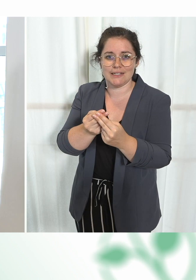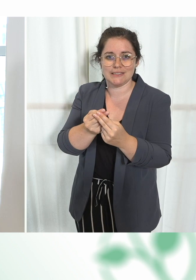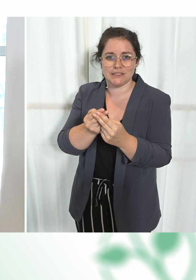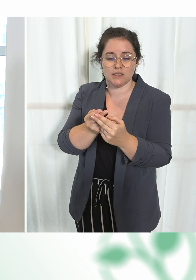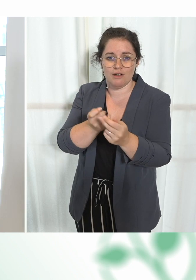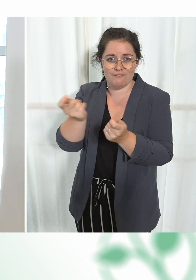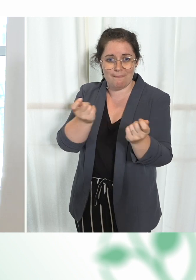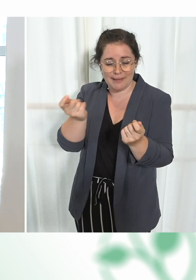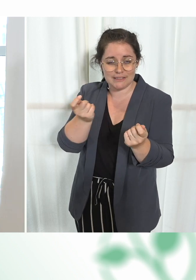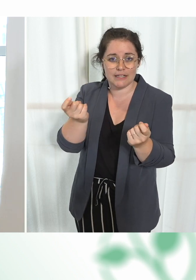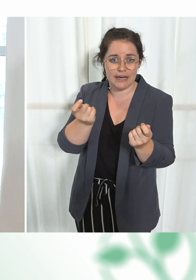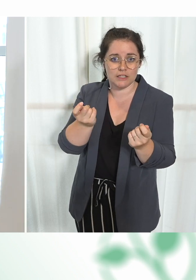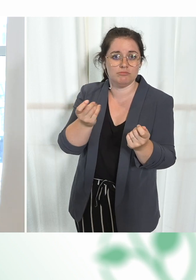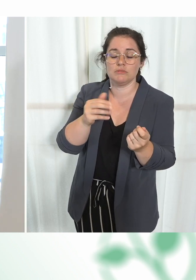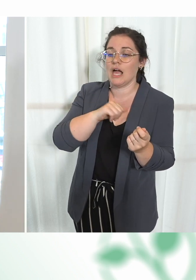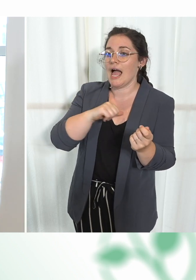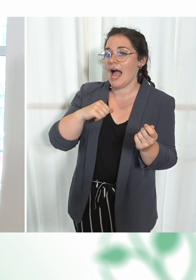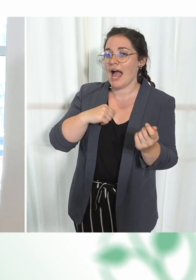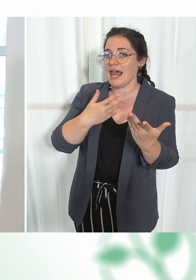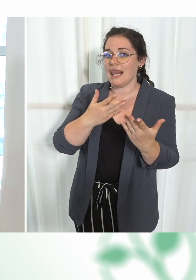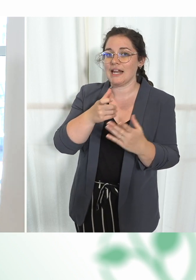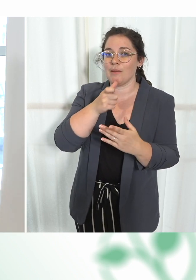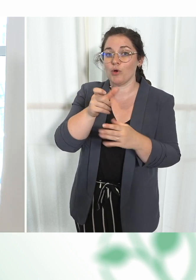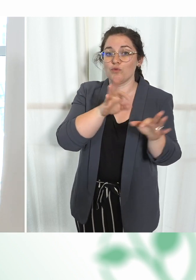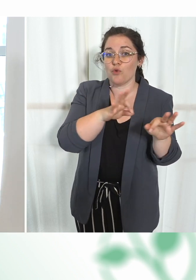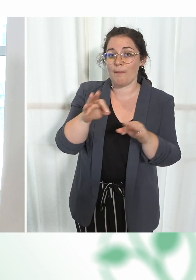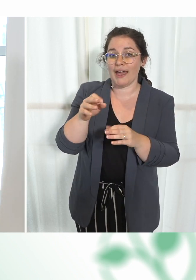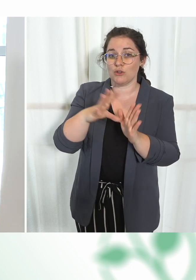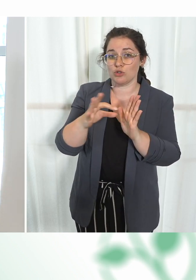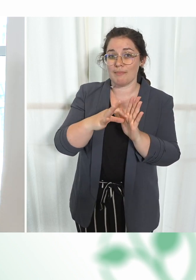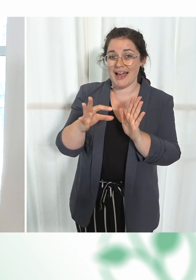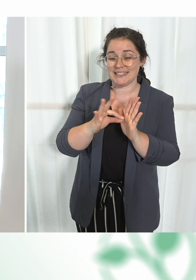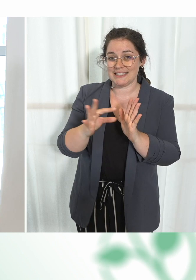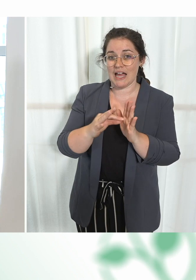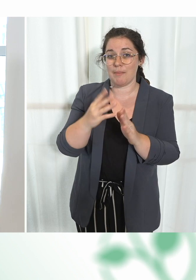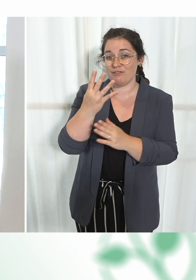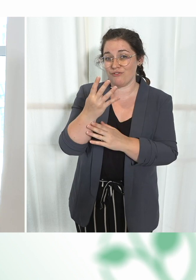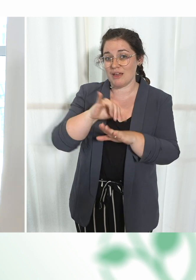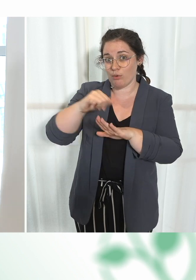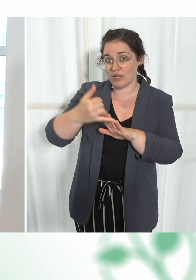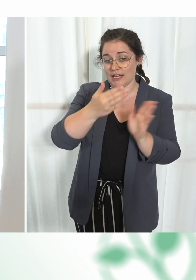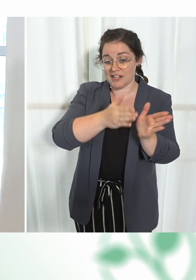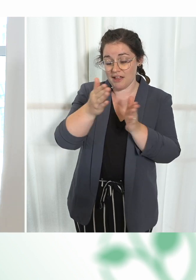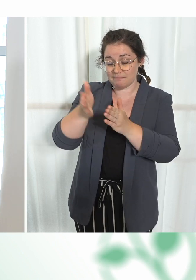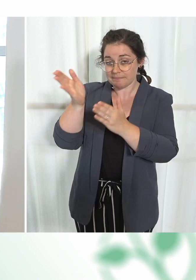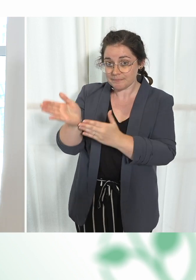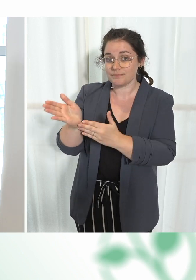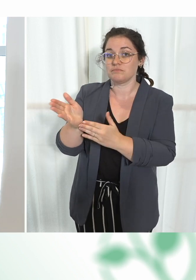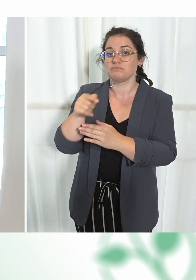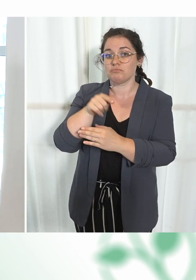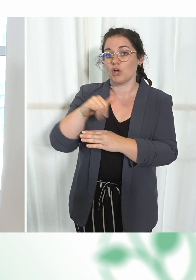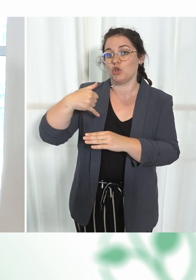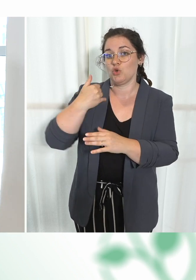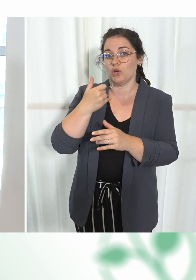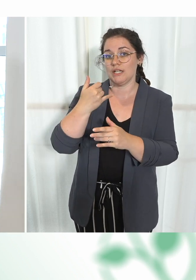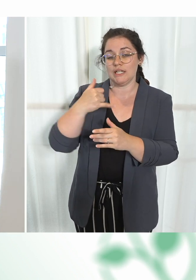vermitteln einfach. Ja. Es sind alleine in die berufsvorbereitenden Maßnahmen vier Projekte, wo wir Jugendliche,